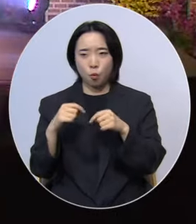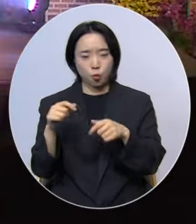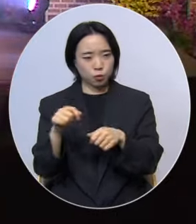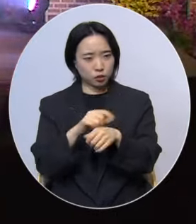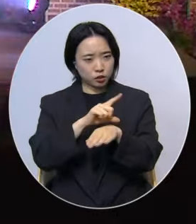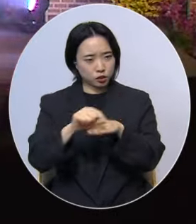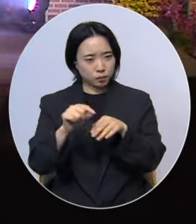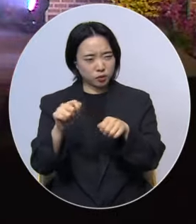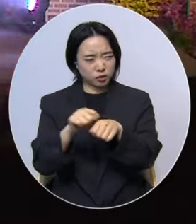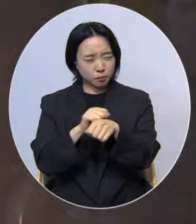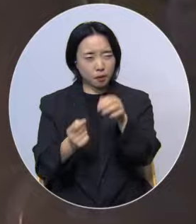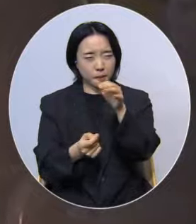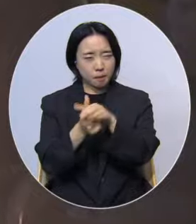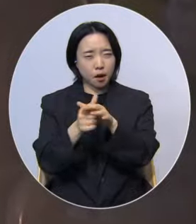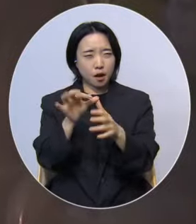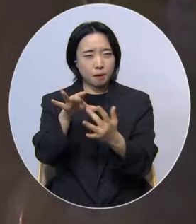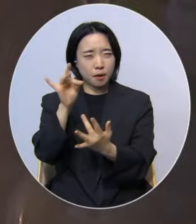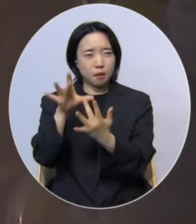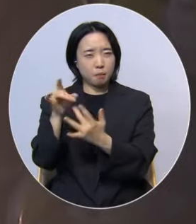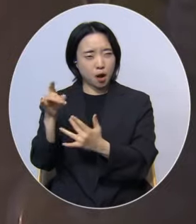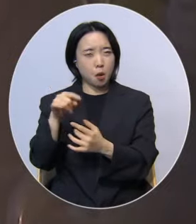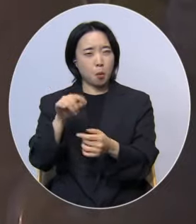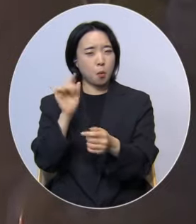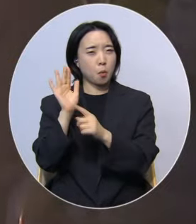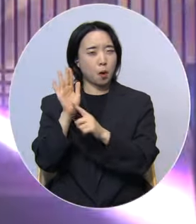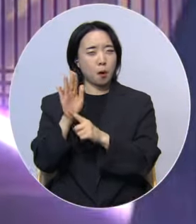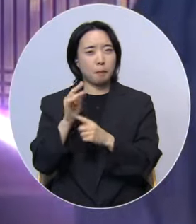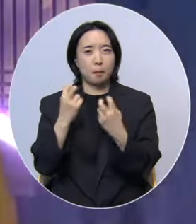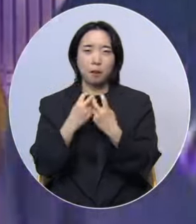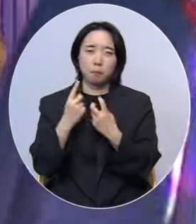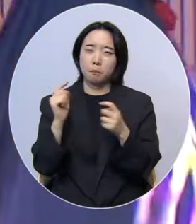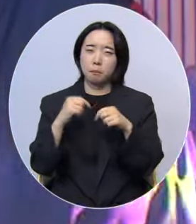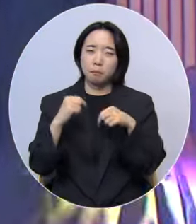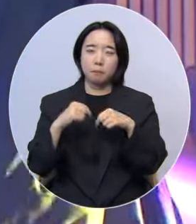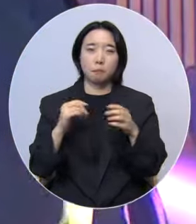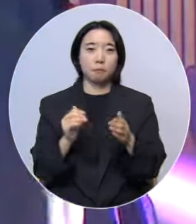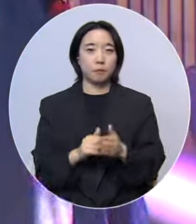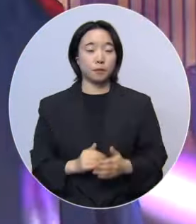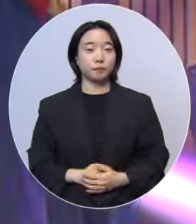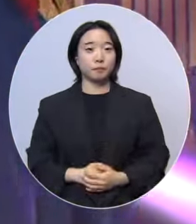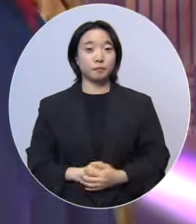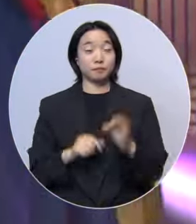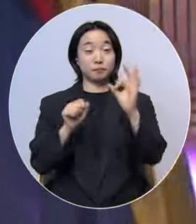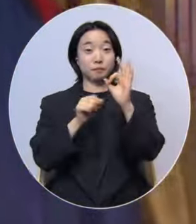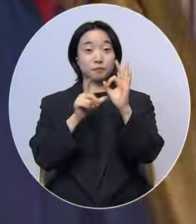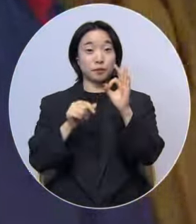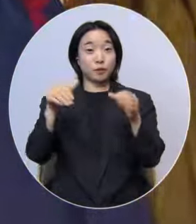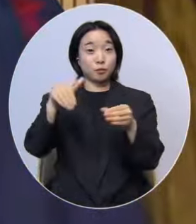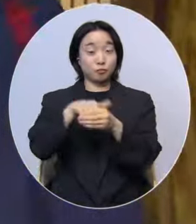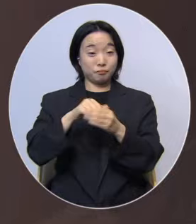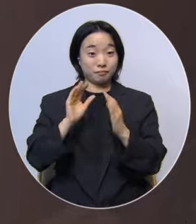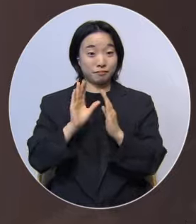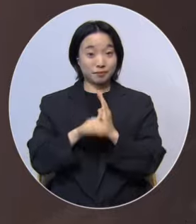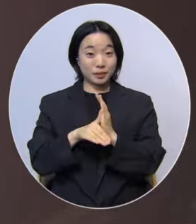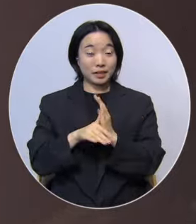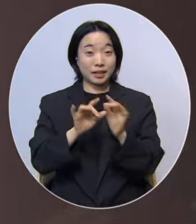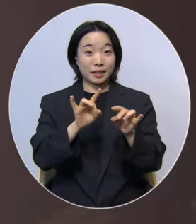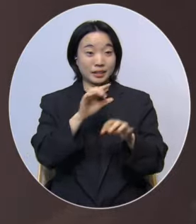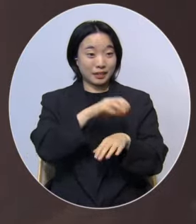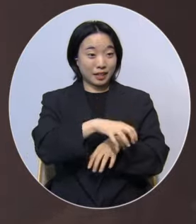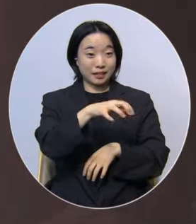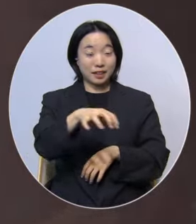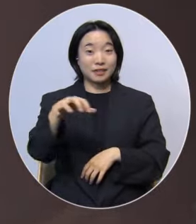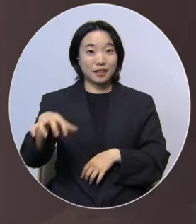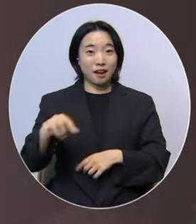발굴하고 알리는 방안에 모색했습니다 문화의 달에는 전국 17개 시도에서 각종 전시와 축제 등 다양한 문화